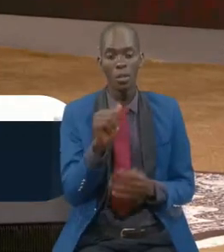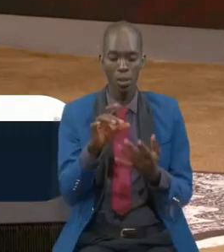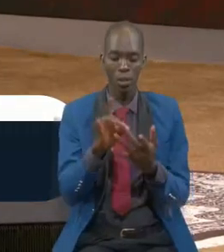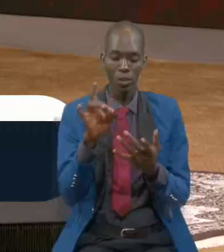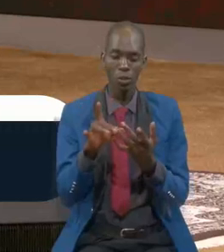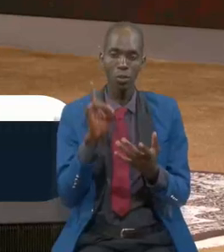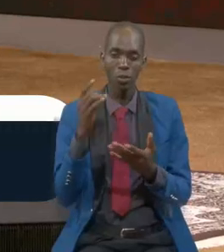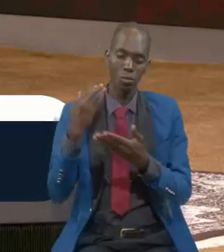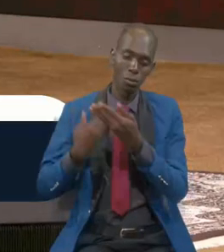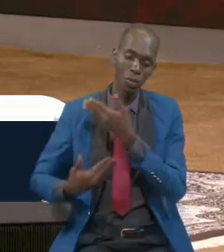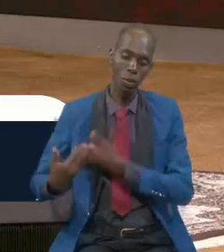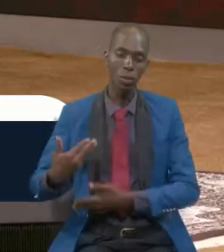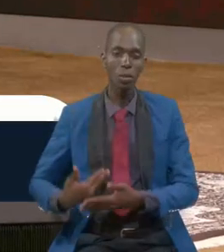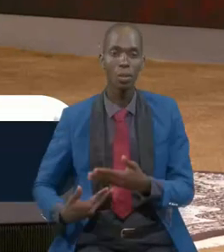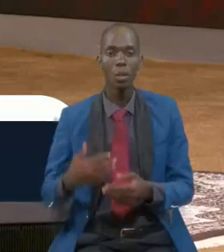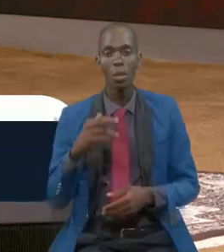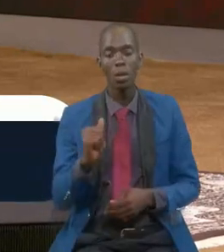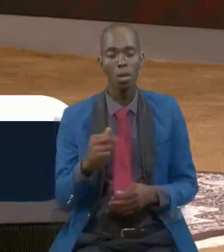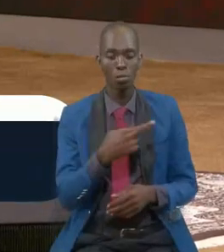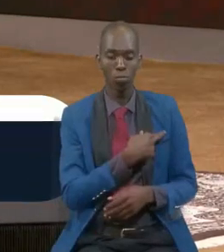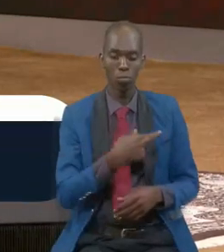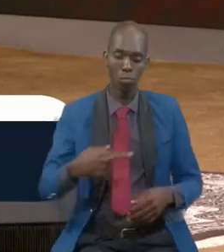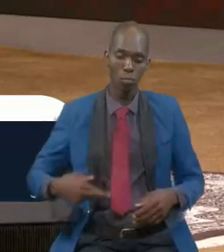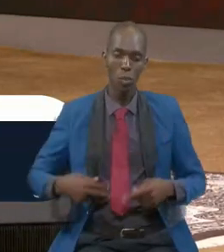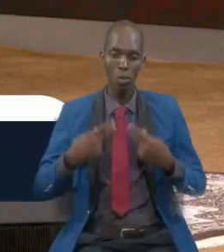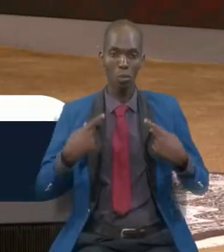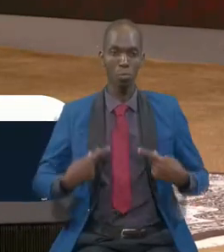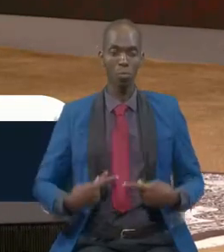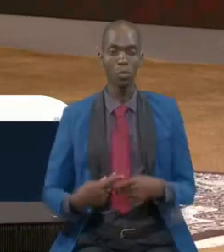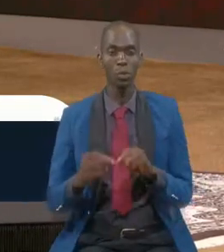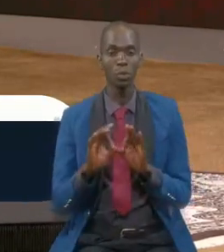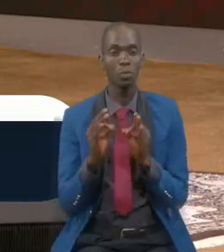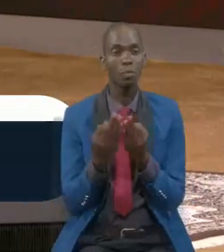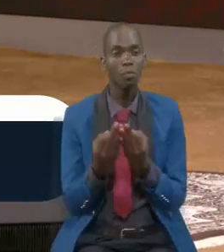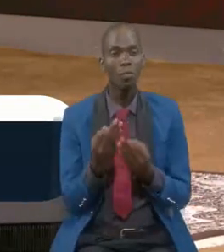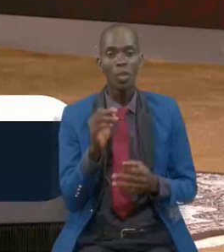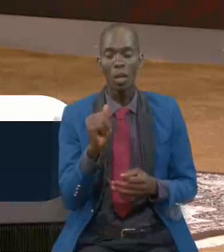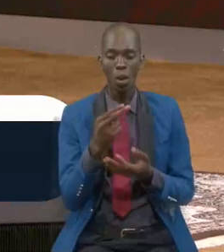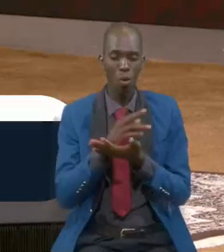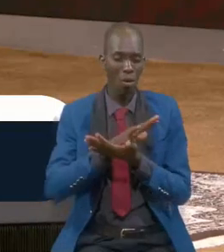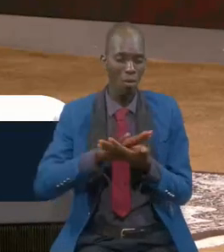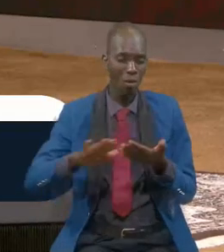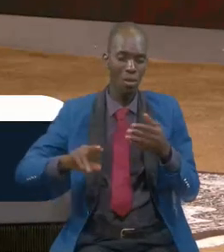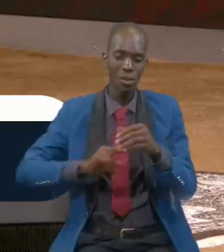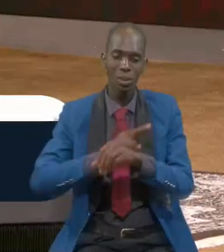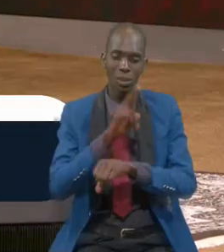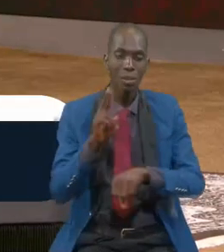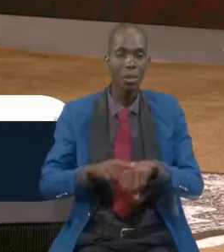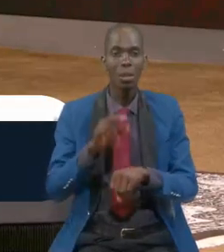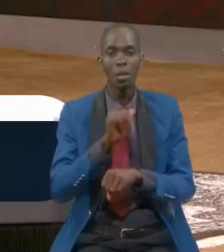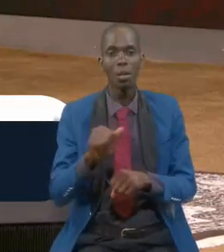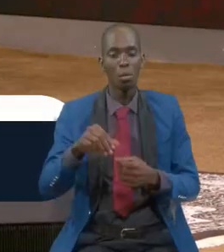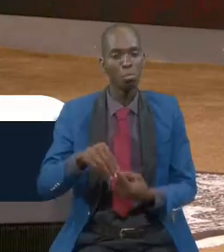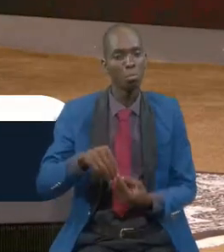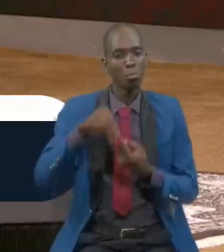présent vous êtes une grâce élu un sacerdoce royal une nation sainte un peuple